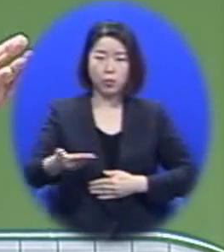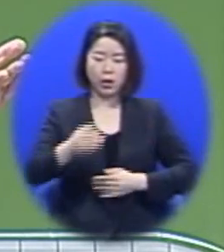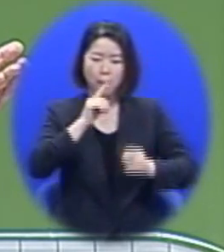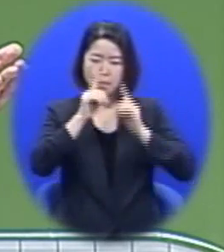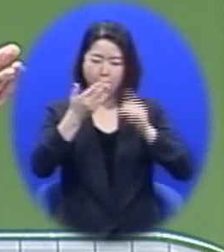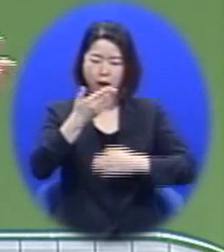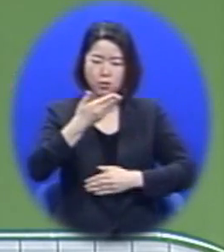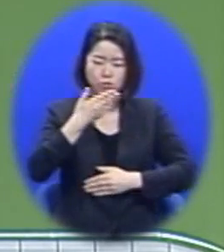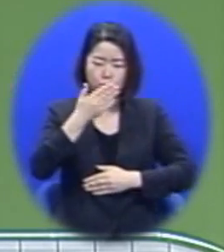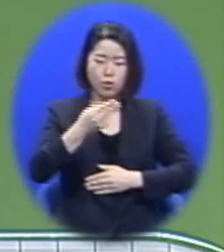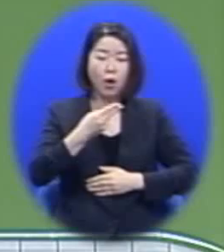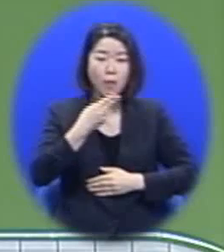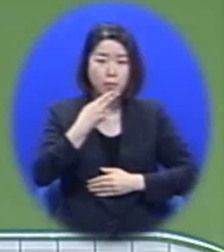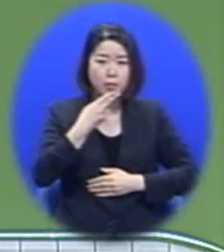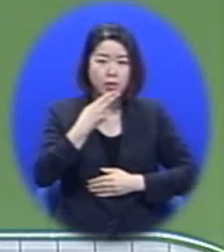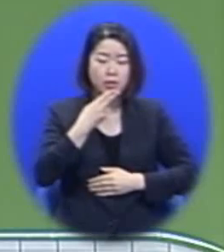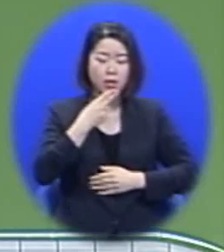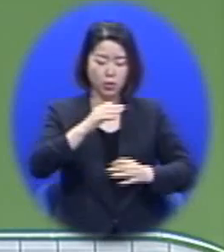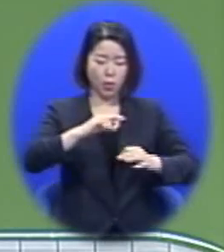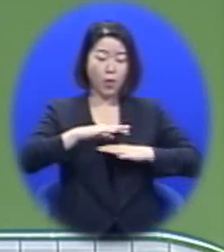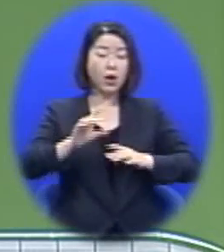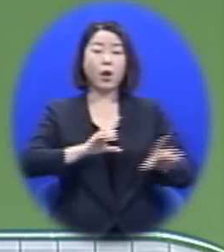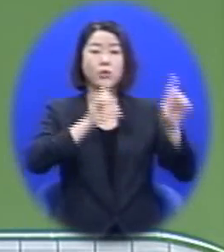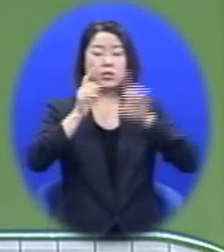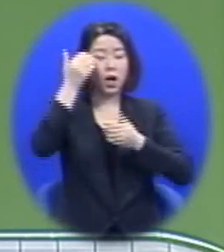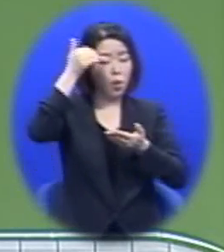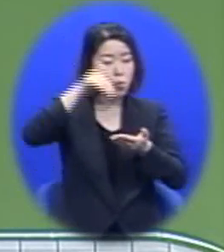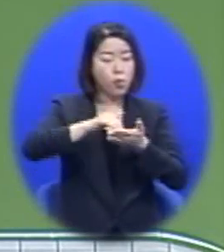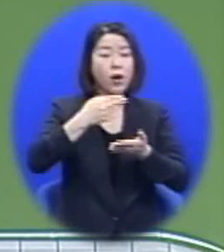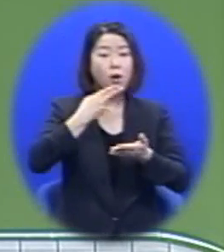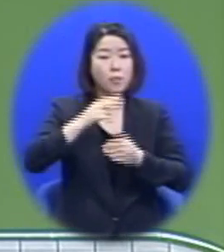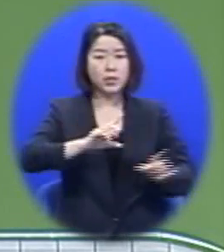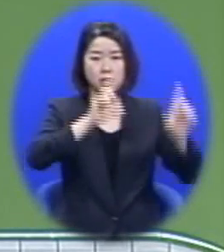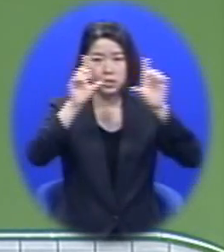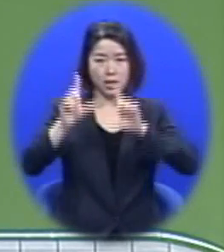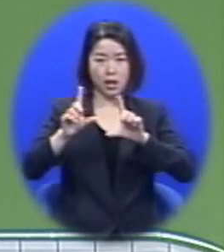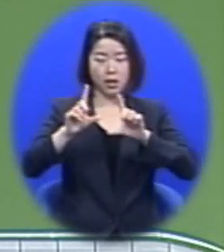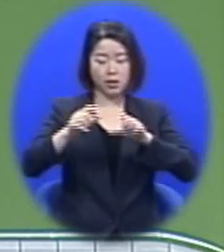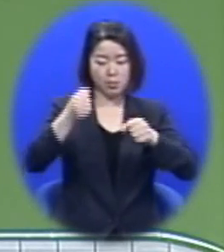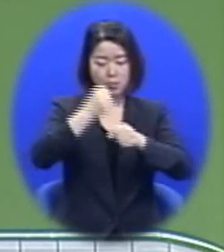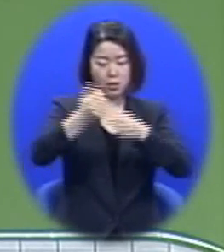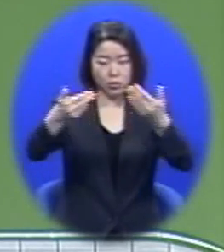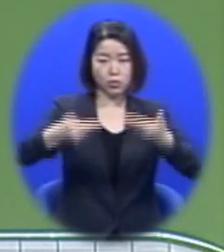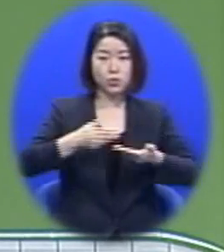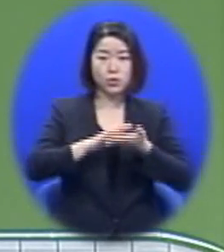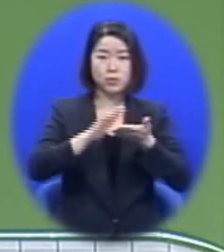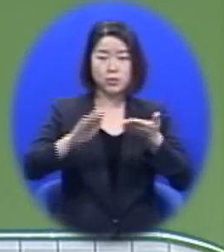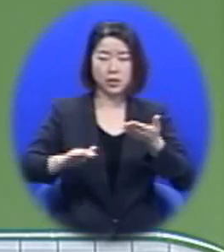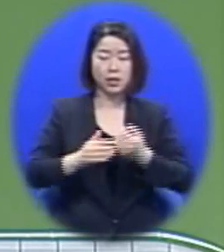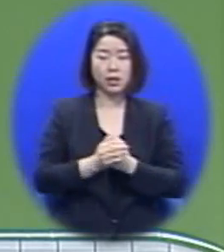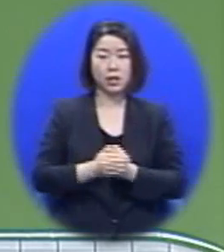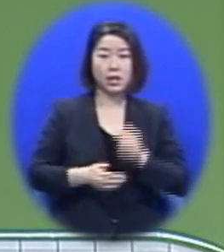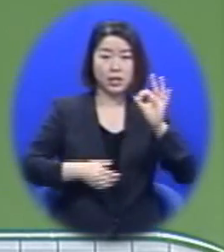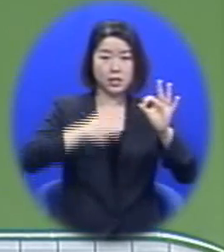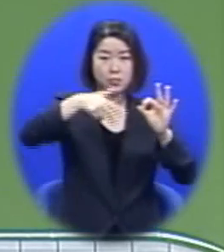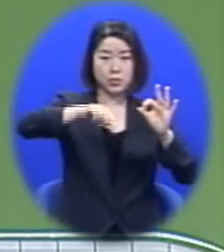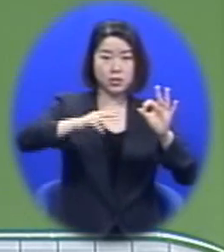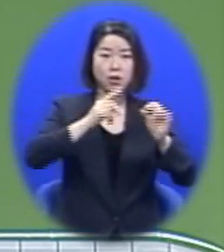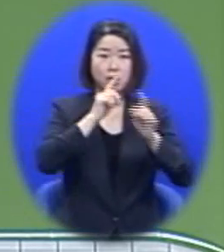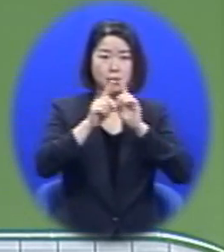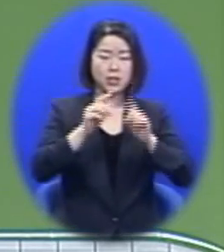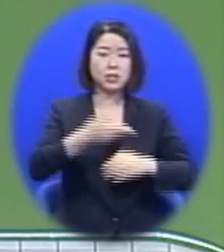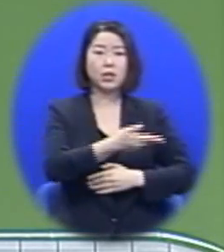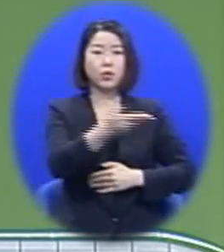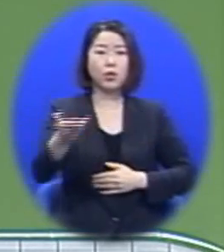놀라운 삶, 정말 후회하지 않는 삶을 살게 해주십니다. 10절 말씀에 너희의 입을